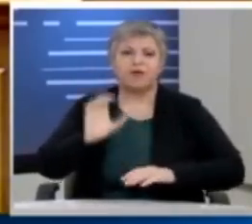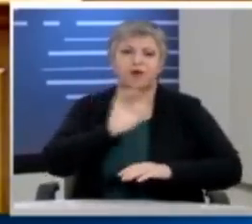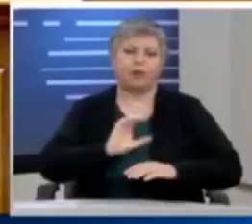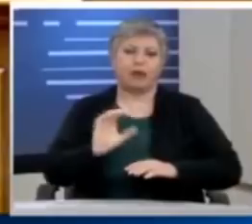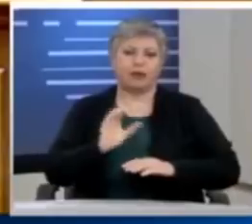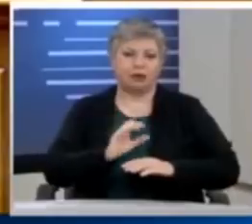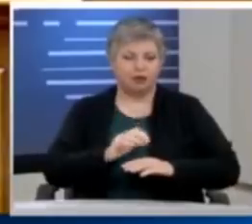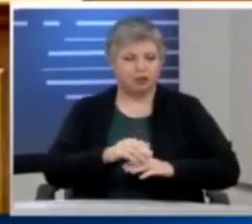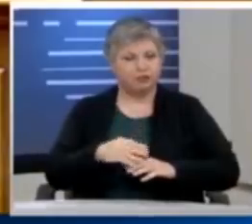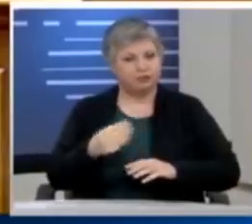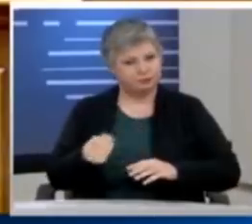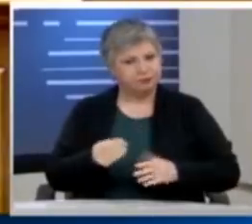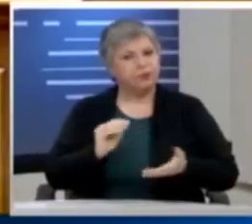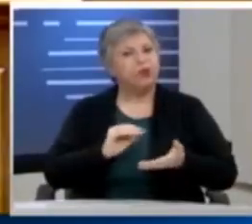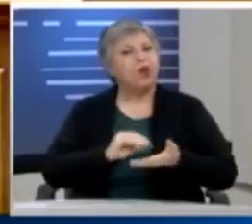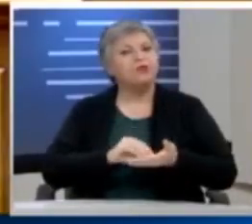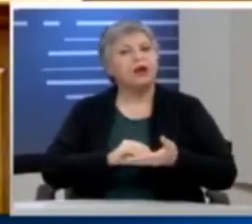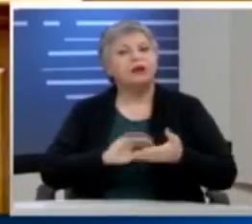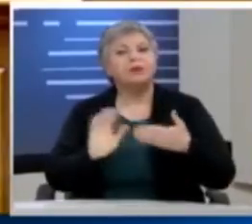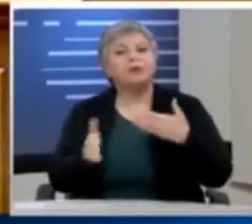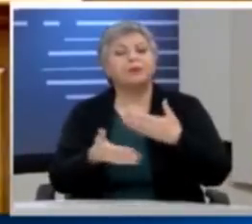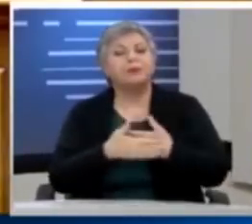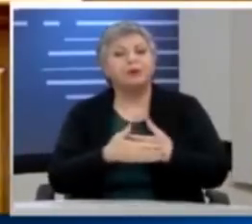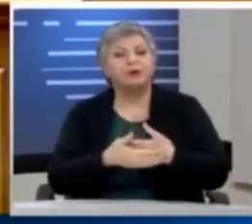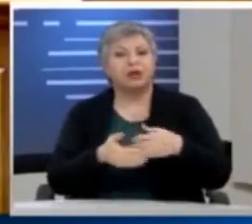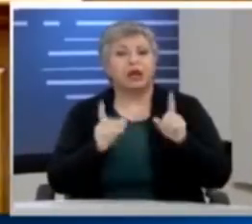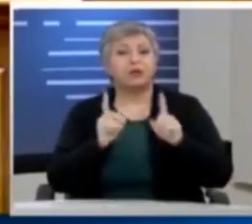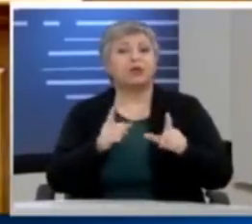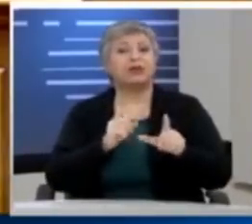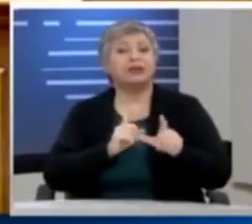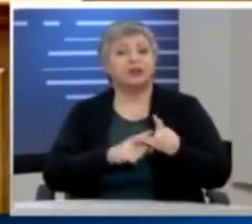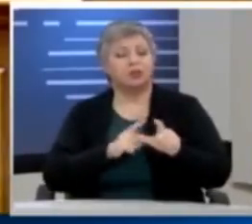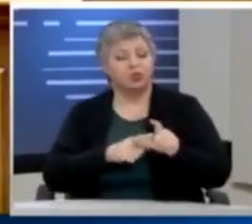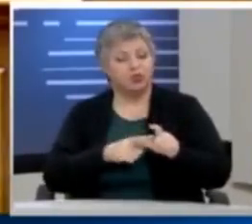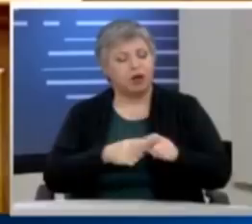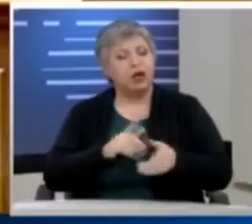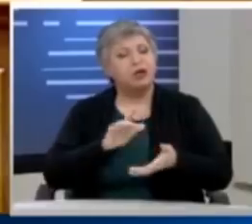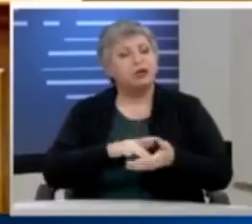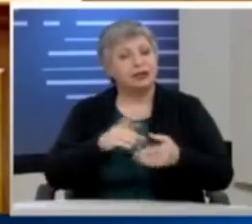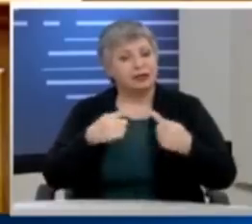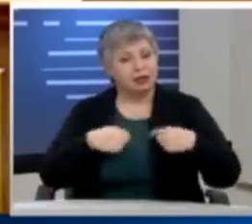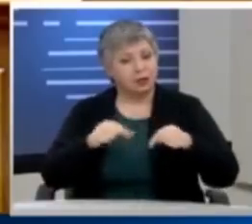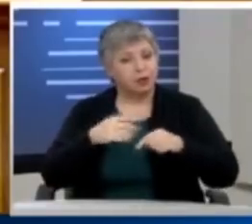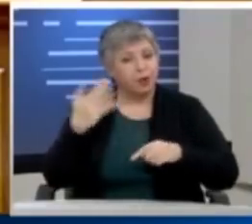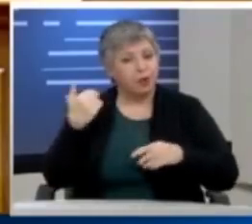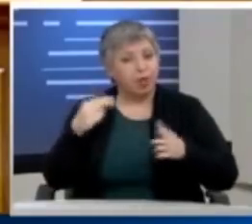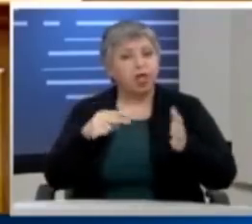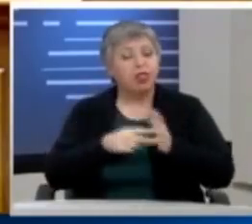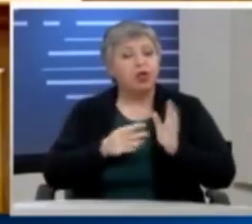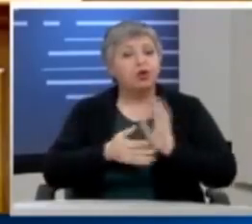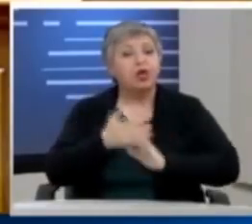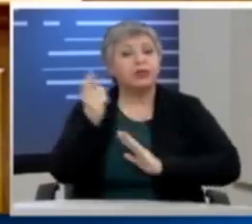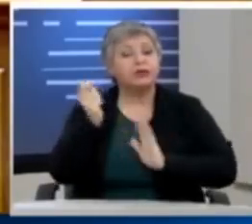Επίσης, σας επισυνάπτω απόφαση της Κεντρικής Επιτροπής για τις διεθνείς εξελίξεις το 2011, όπου